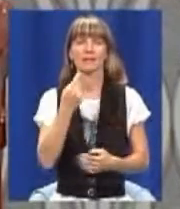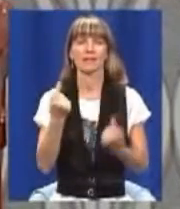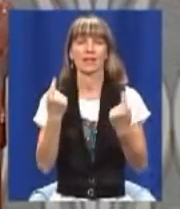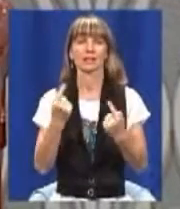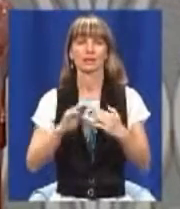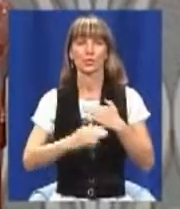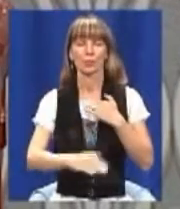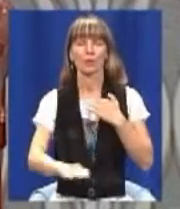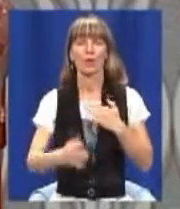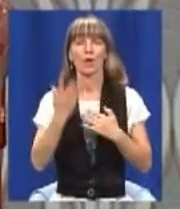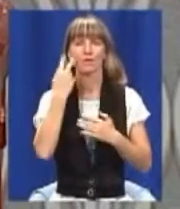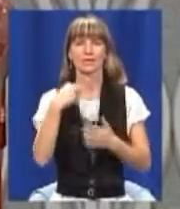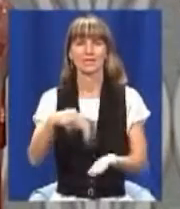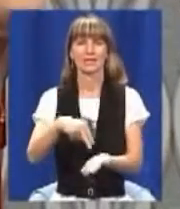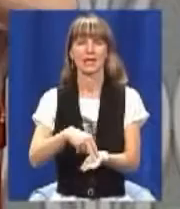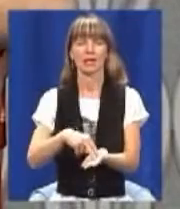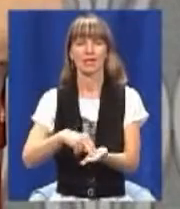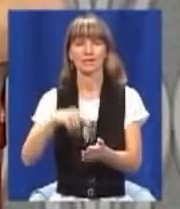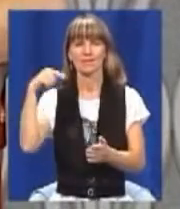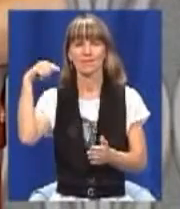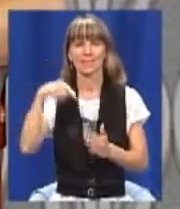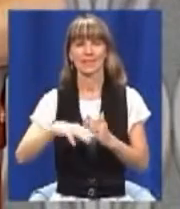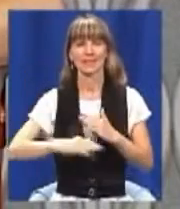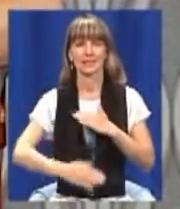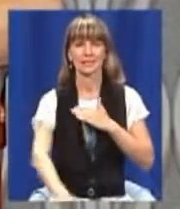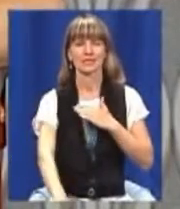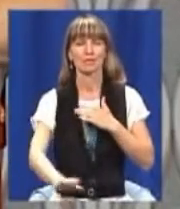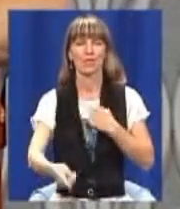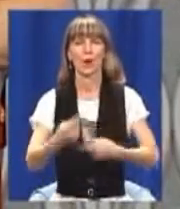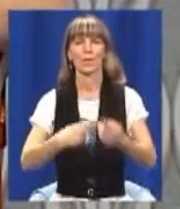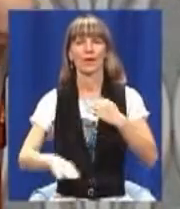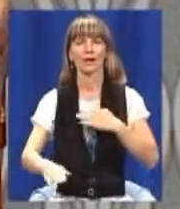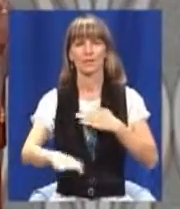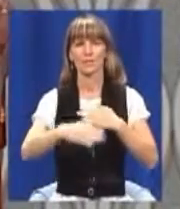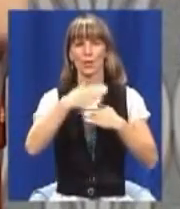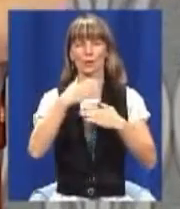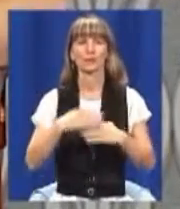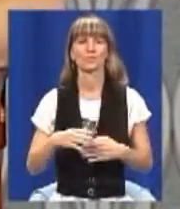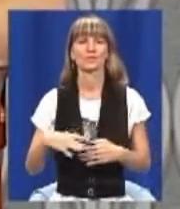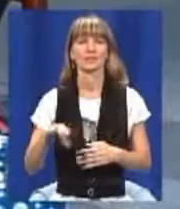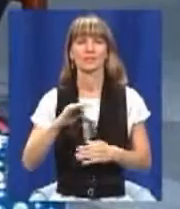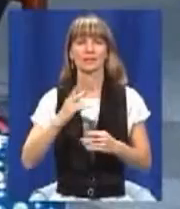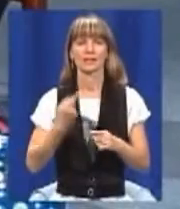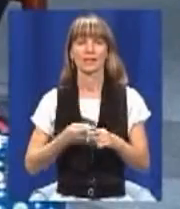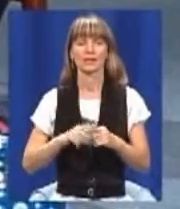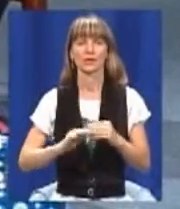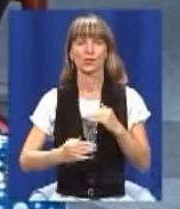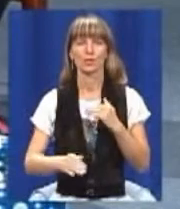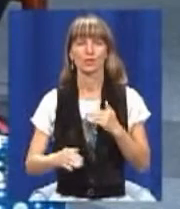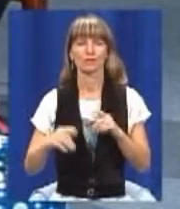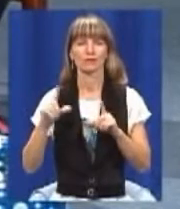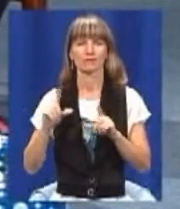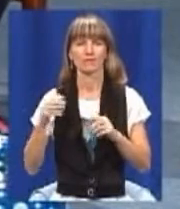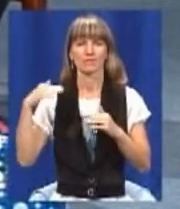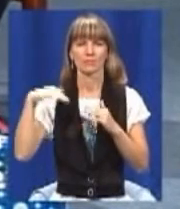коли ти становишся і починаєш їхати то вниз, потім вгору. Тобто така величезна відстань, оці всі східці їдуть, усі на них їдуть, таке, знаєш, враження